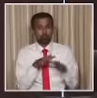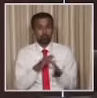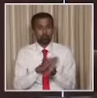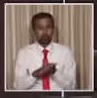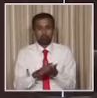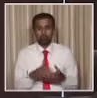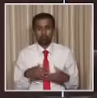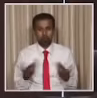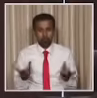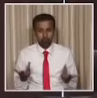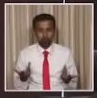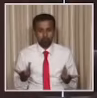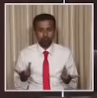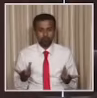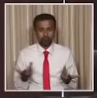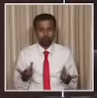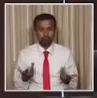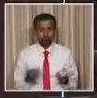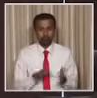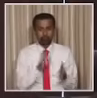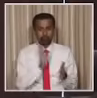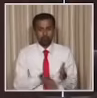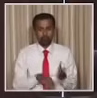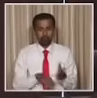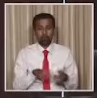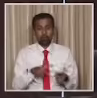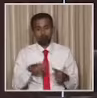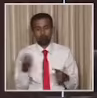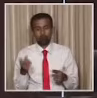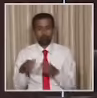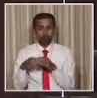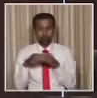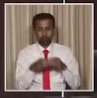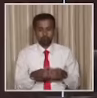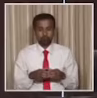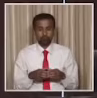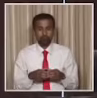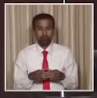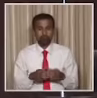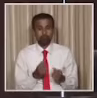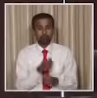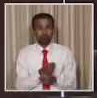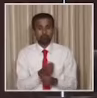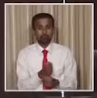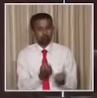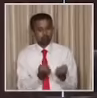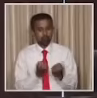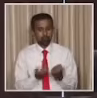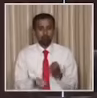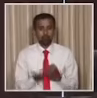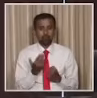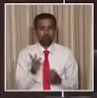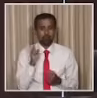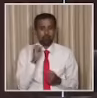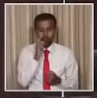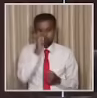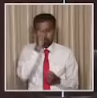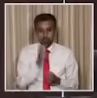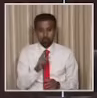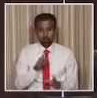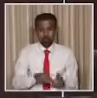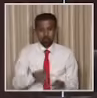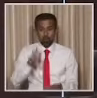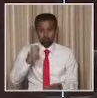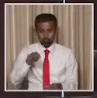nih. Insa tama api itu mah ter level mevenat, bala bagi akadala me anu tapi abiyok kalau mevenas segvenas keran. Karena lirik masing matnu aurdu tihak